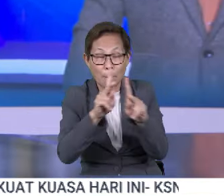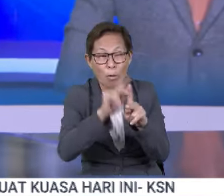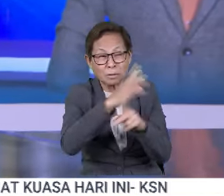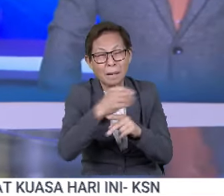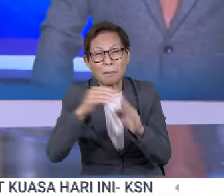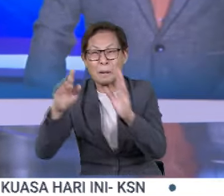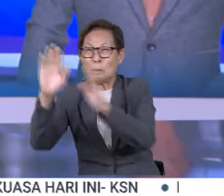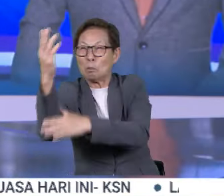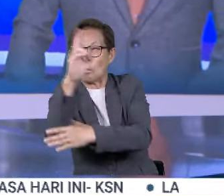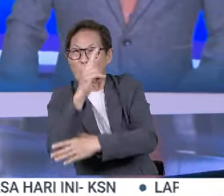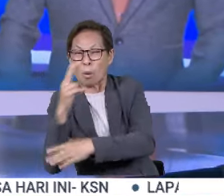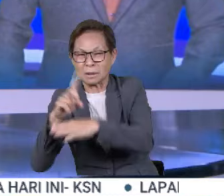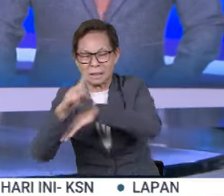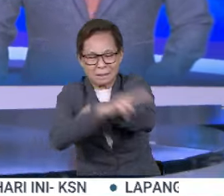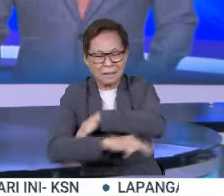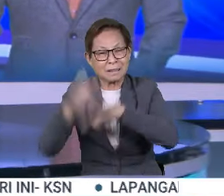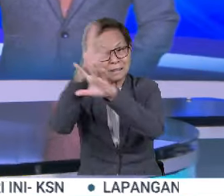Buma Win. Buma, silakan.